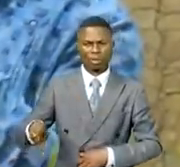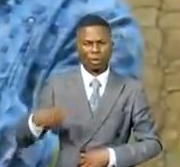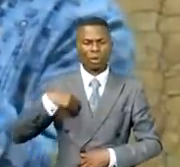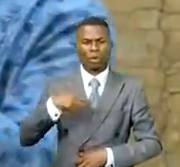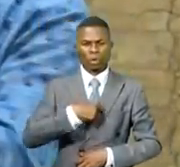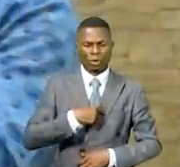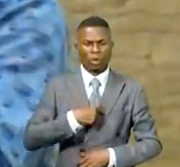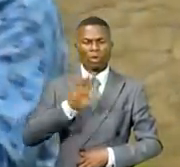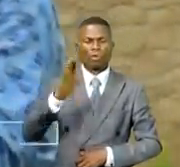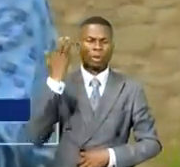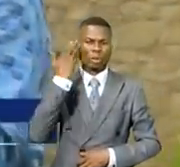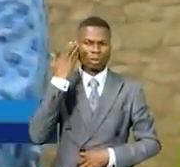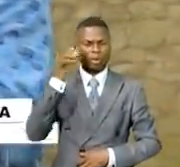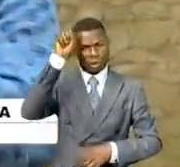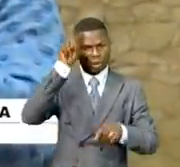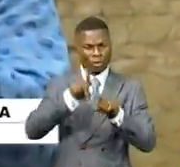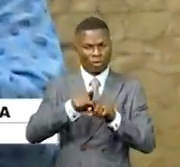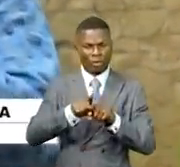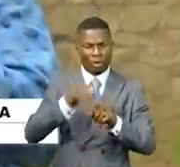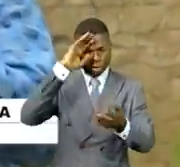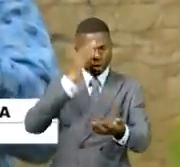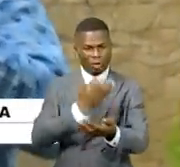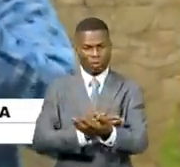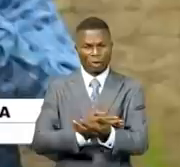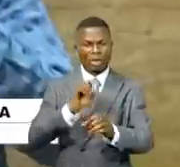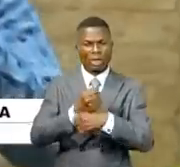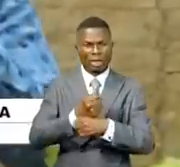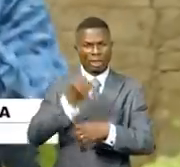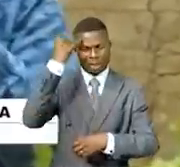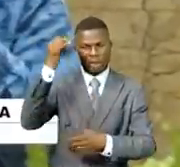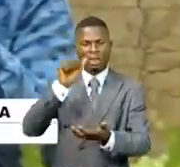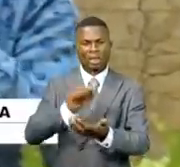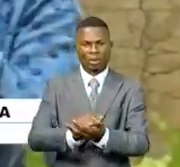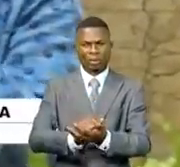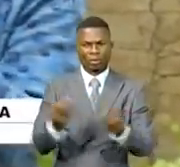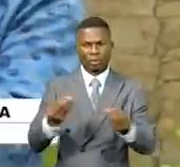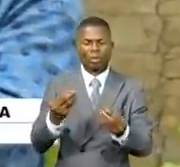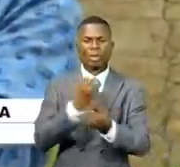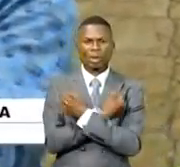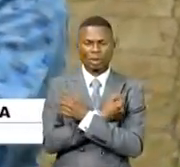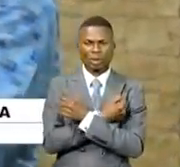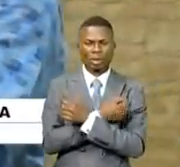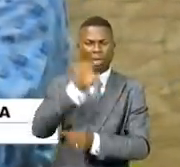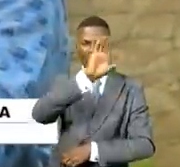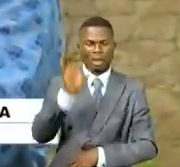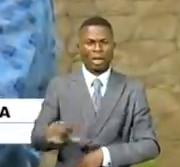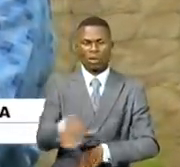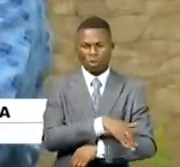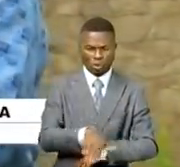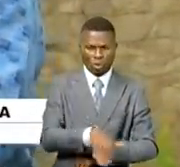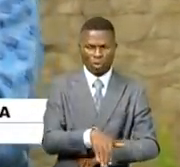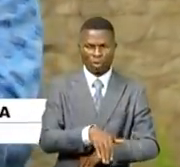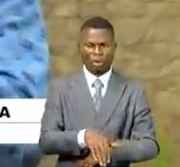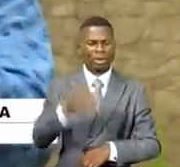tant que votre père, frère et fils, j'ai initié cette opération puisque j'aime ma commune. J'use donc de